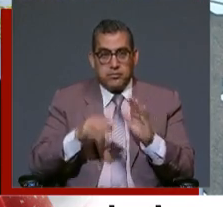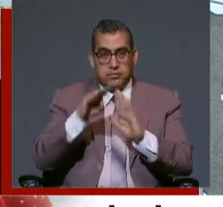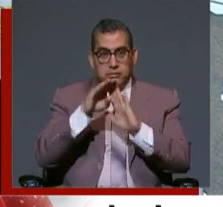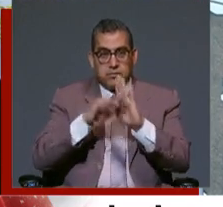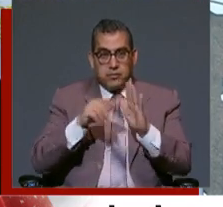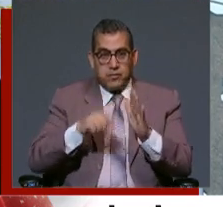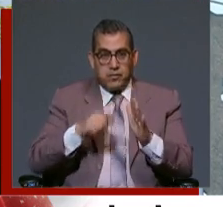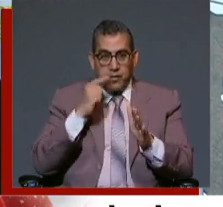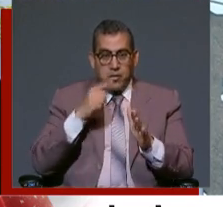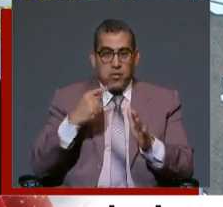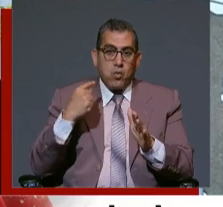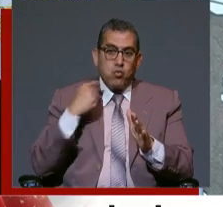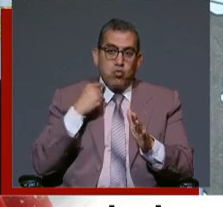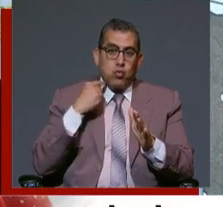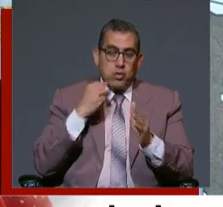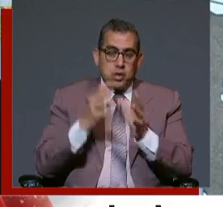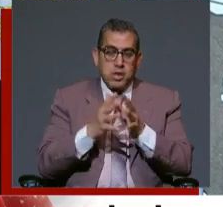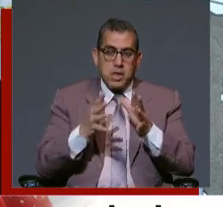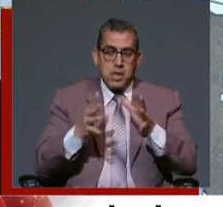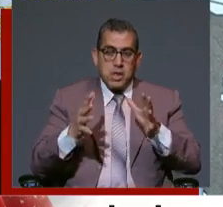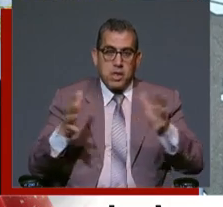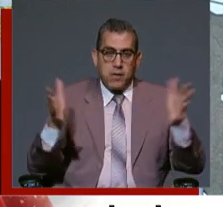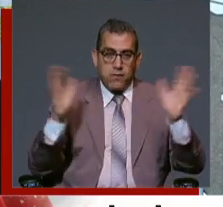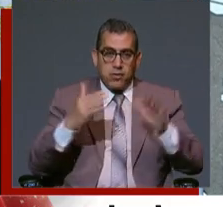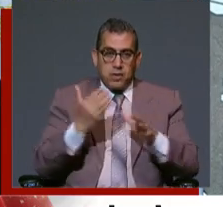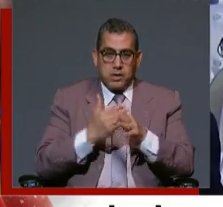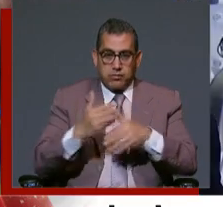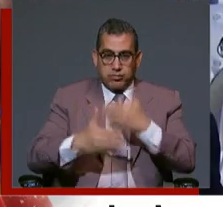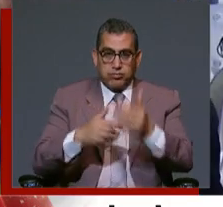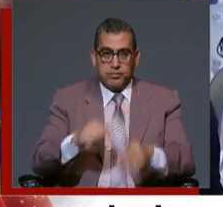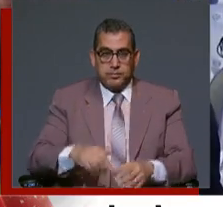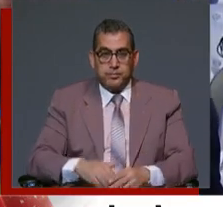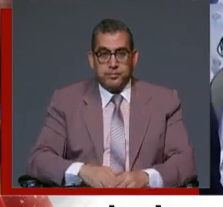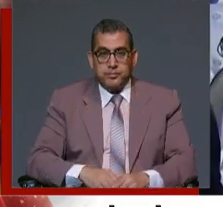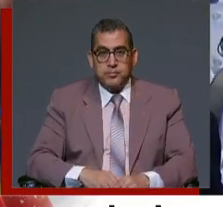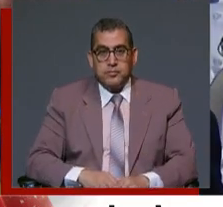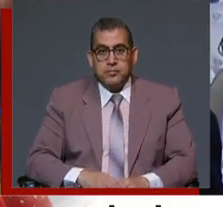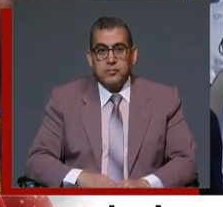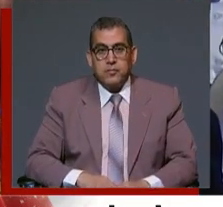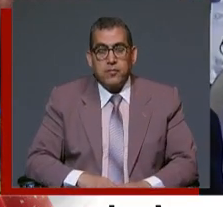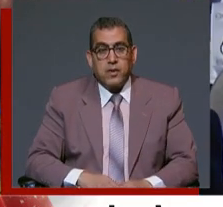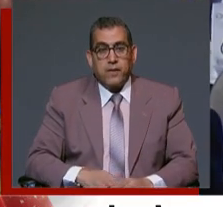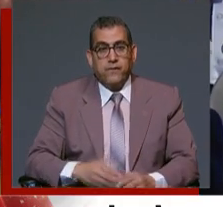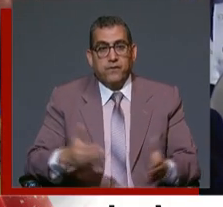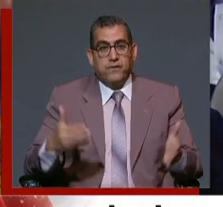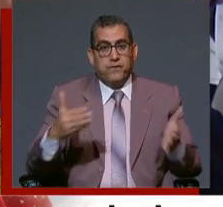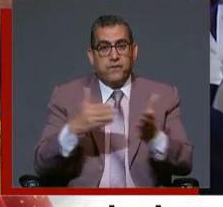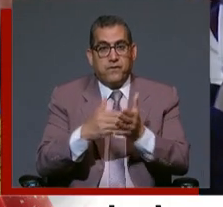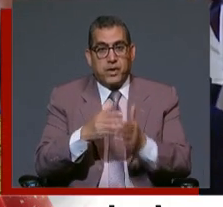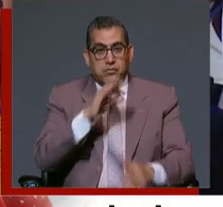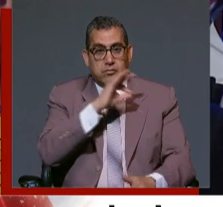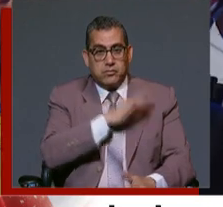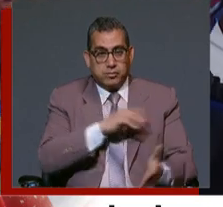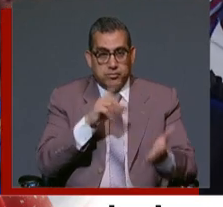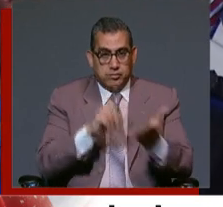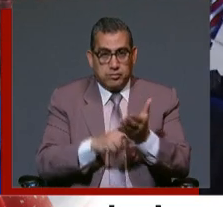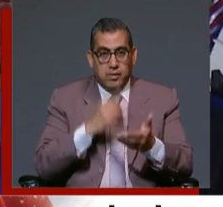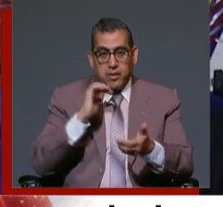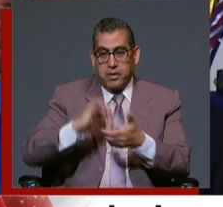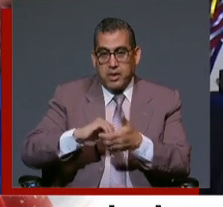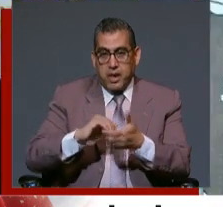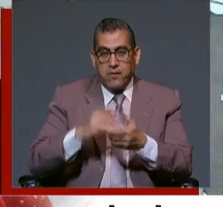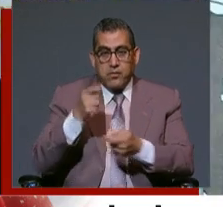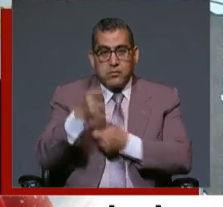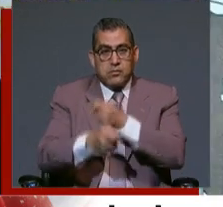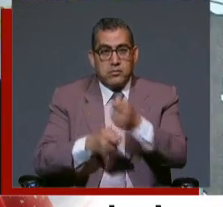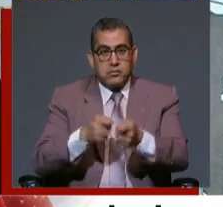العجز سيتزايد ما لم يتم عكس الاتجاه الحالي. وينتج عن ذلك الضرورة الملحة للاتفاق على مصادر التمويل